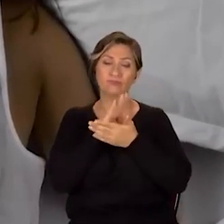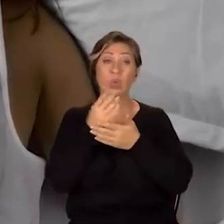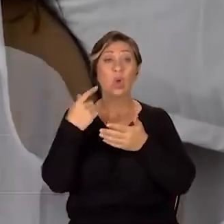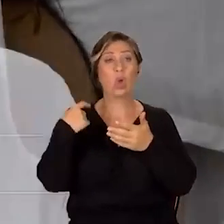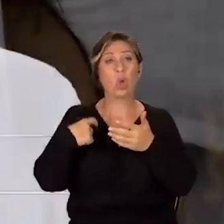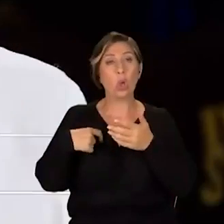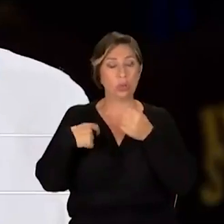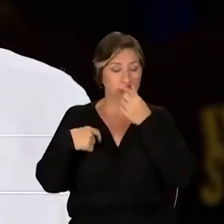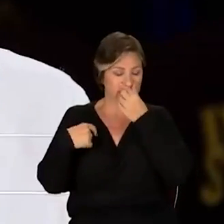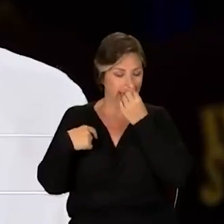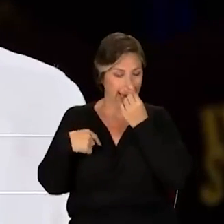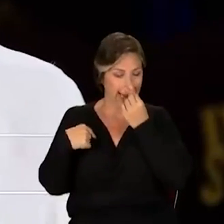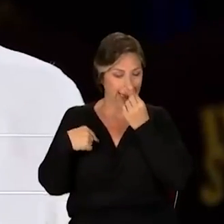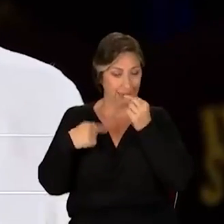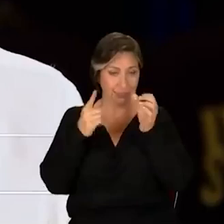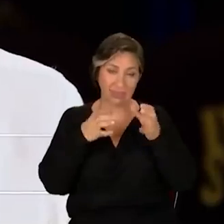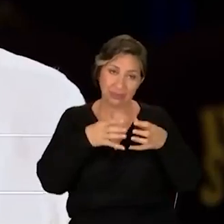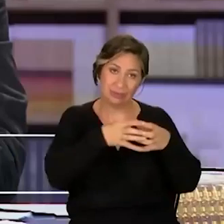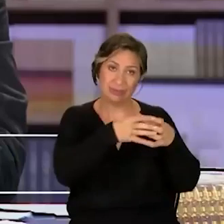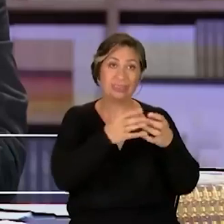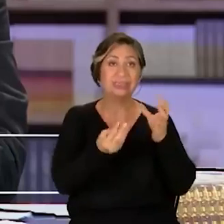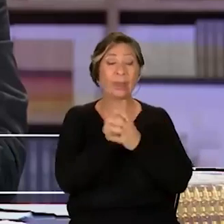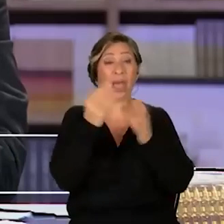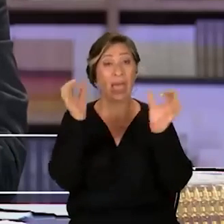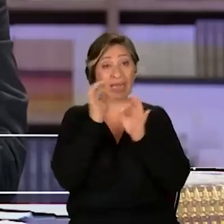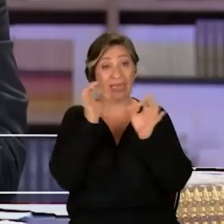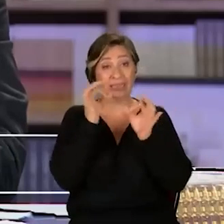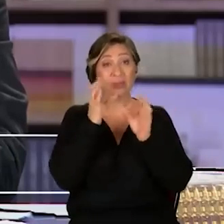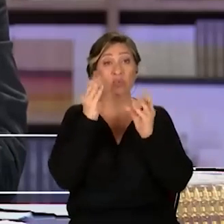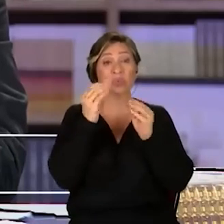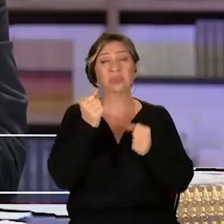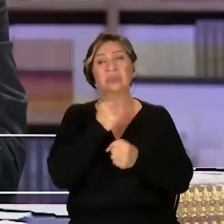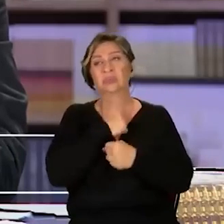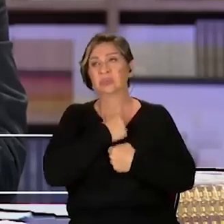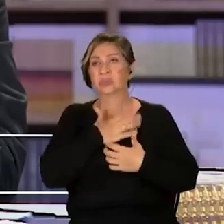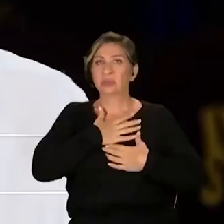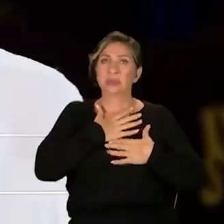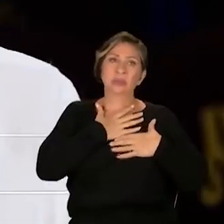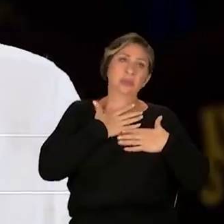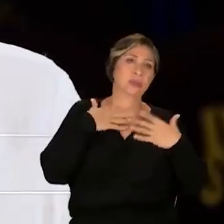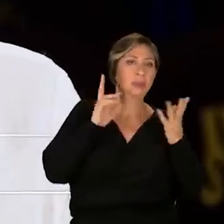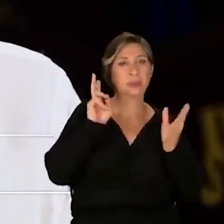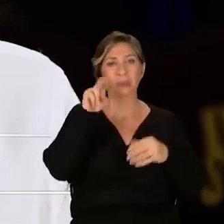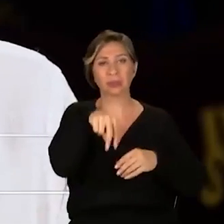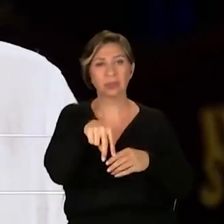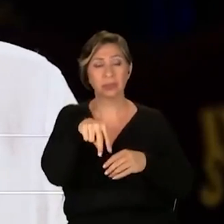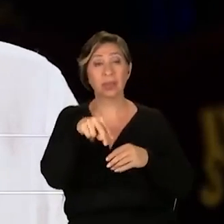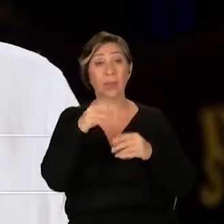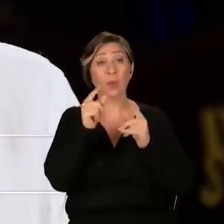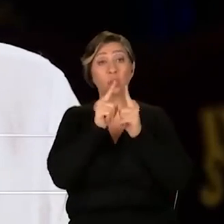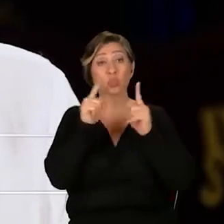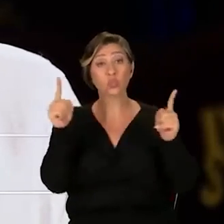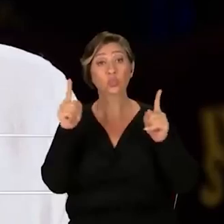özel şeyleri var. Sabah erken ve çok sıkıntılı uyanıyorlar. Ama uzun